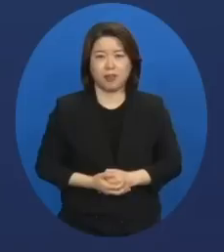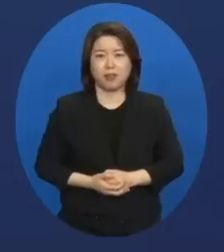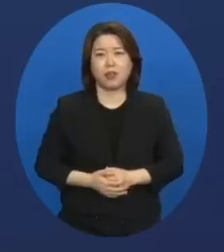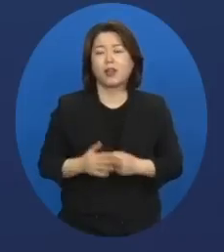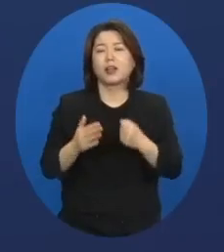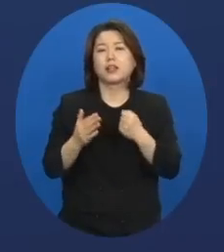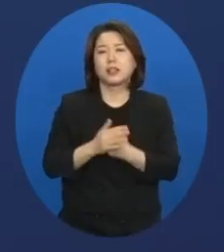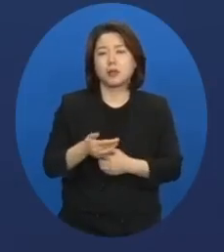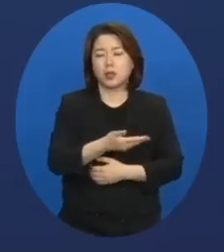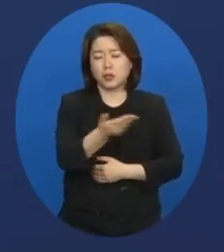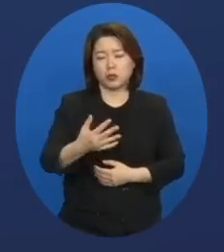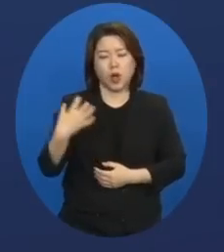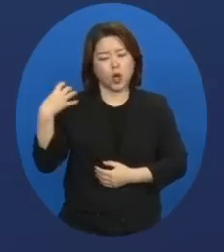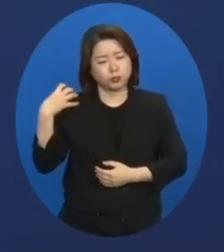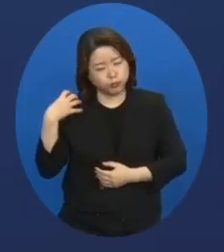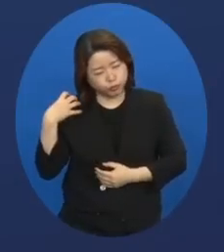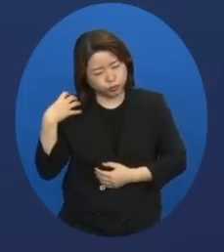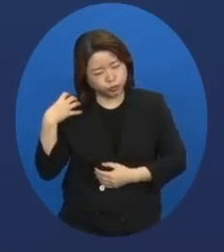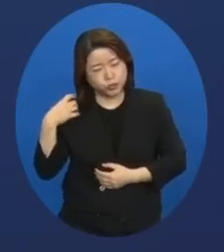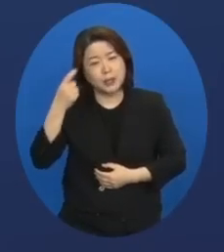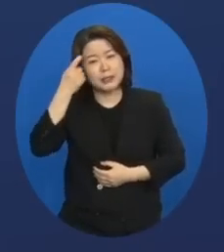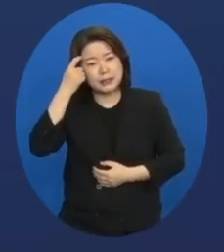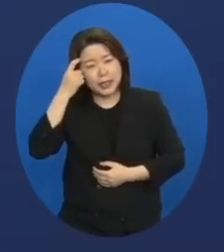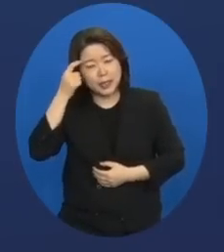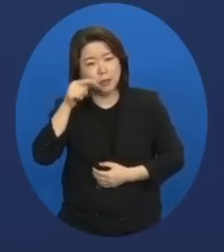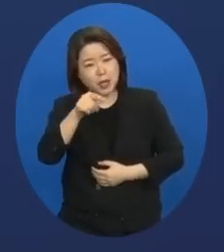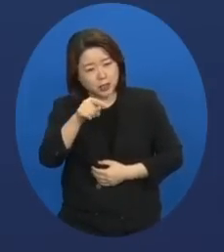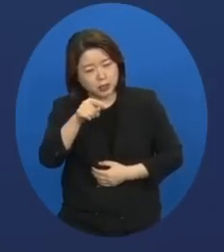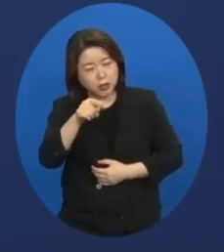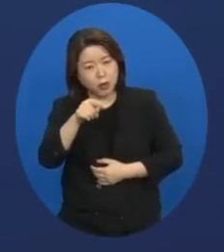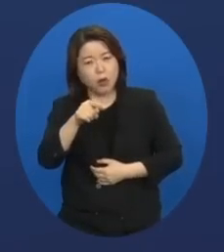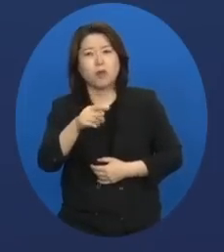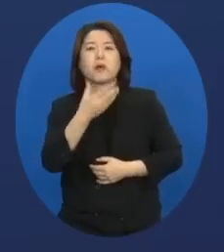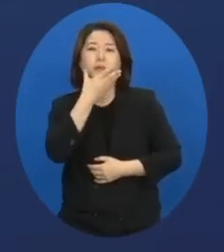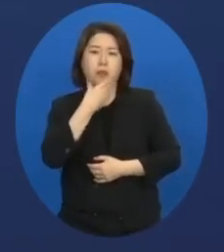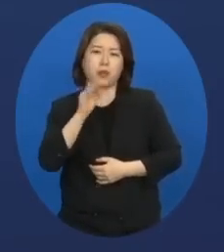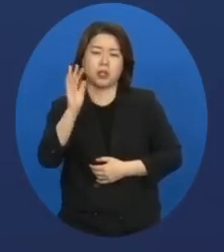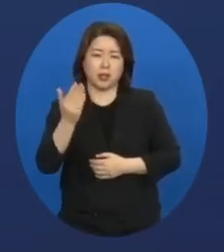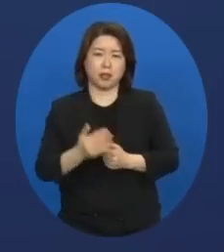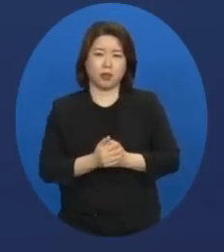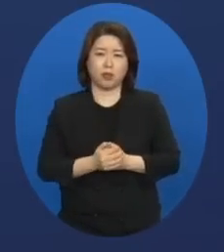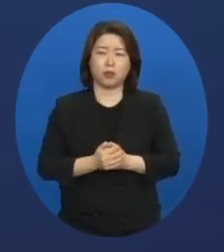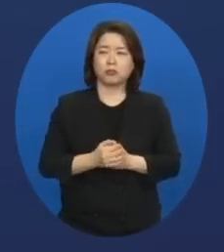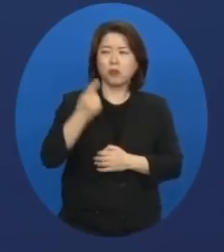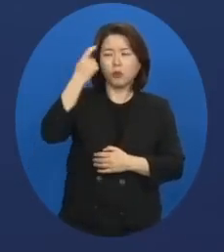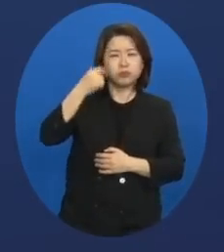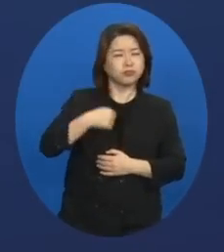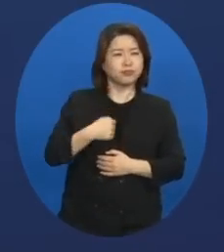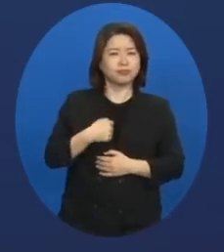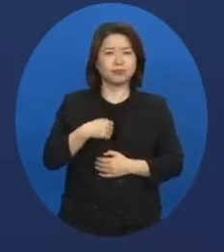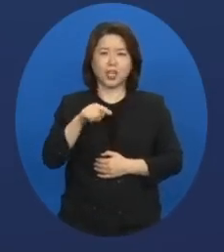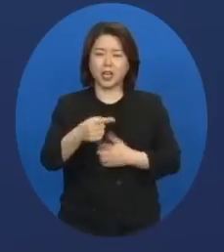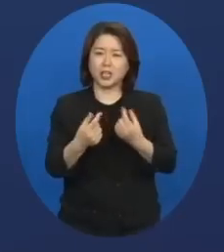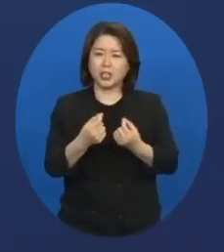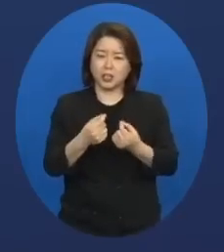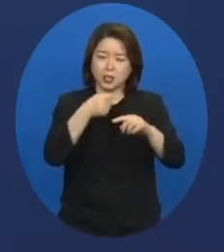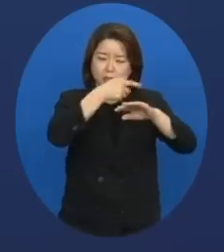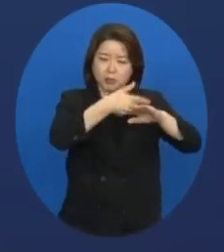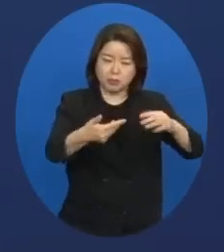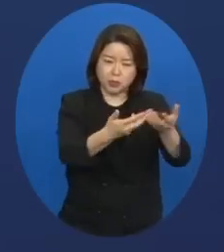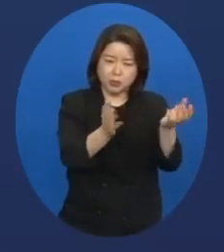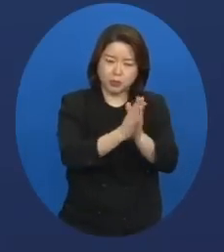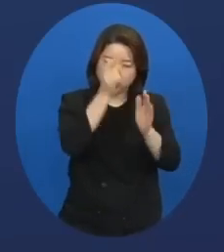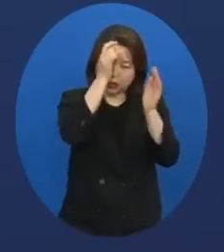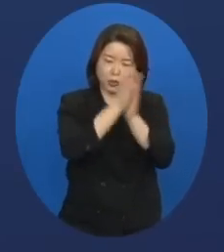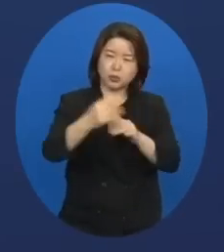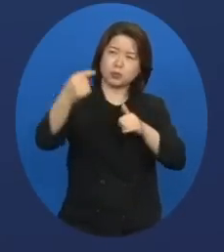그러니 여러분, 부담스러워 보이는 사명이 복인 겁니다. 왜 나에게는 이렇게 민족을 위해 기도를